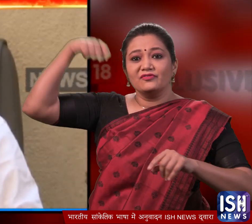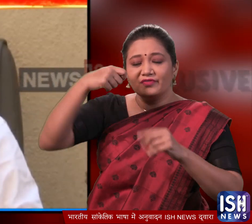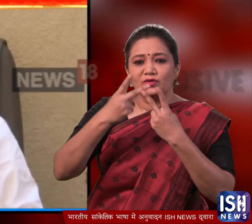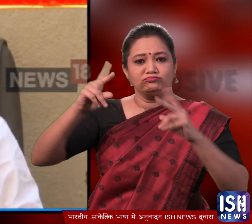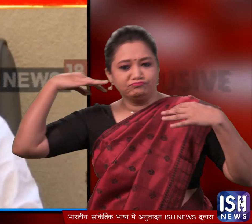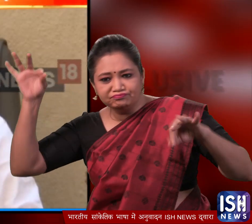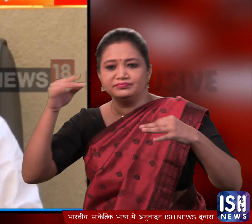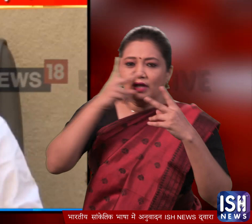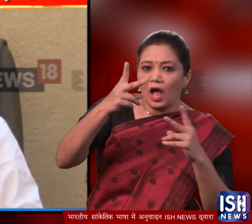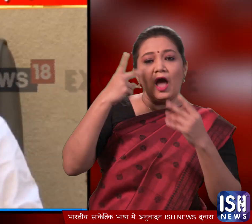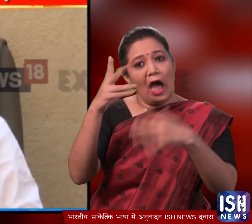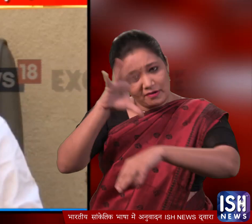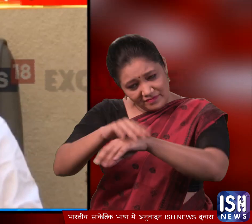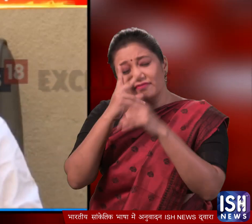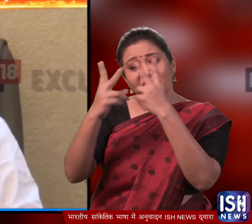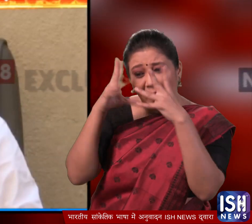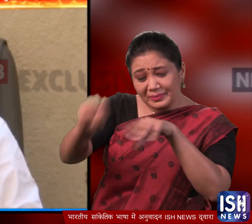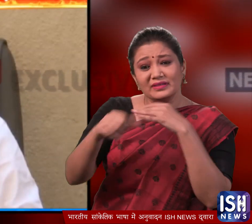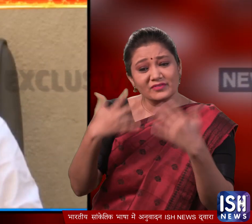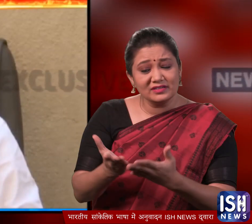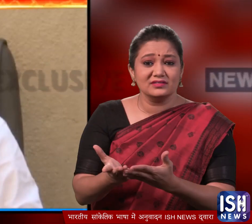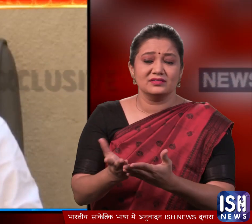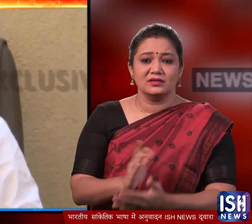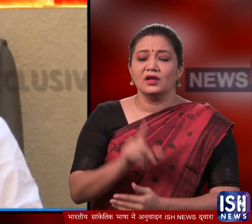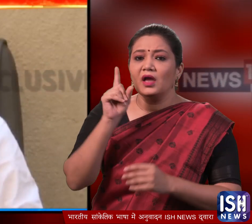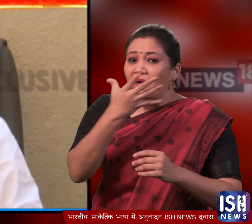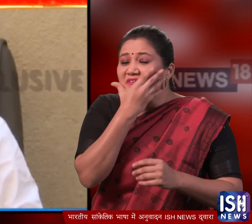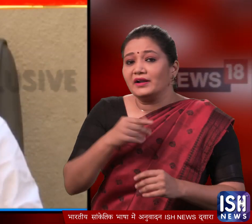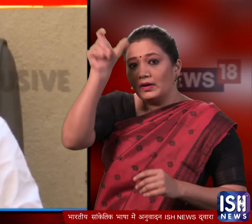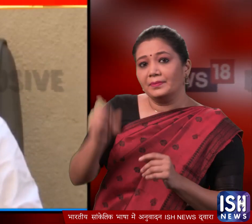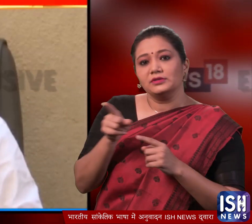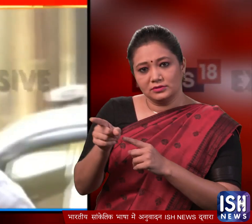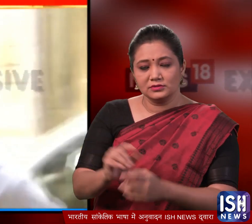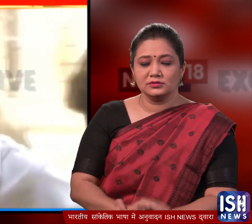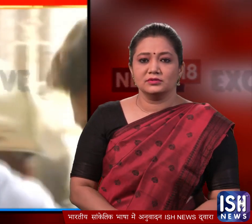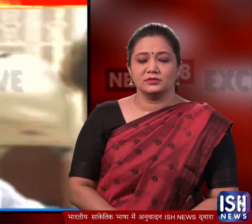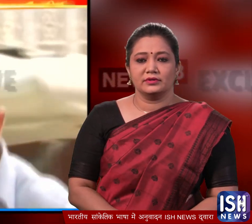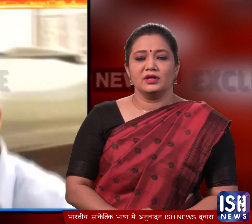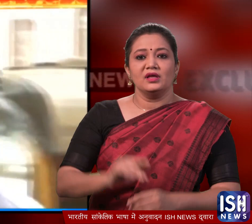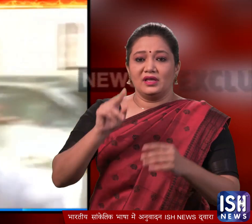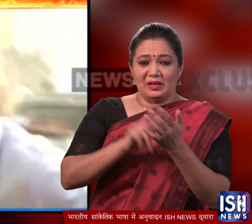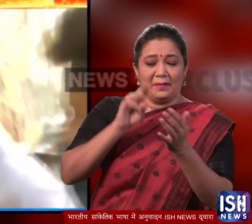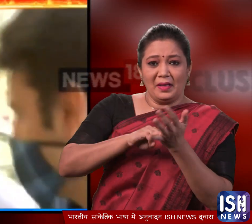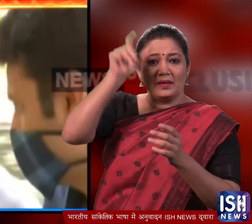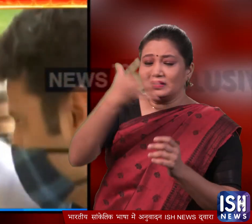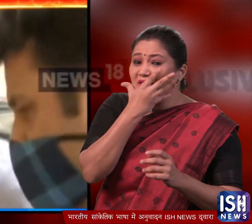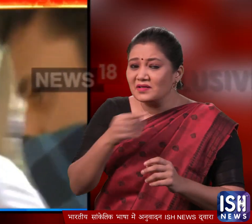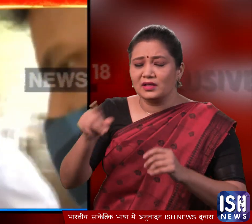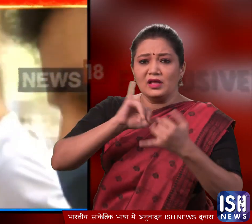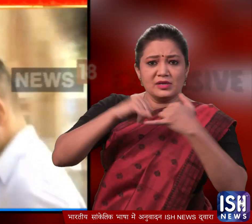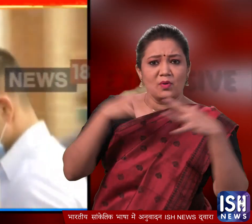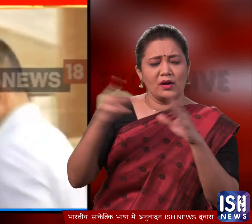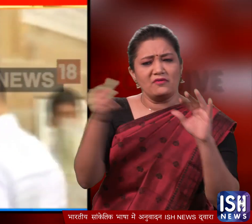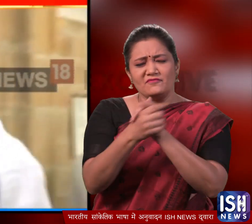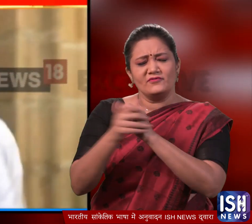उस डांस में नाचते हुए नजर आया है, वो दाढ़ी वाला है। नवाब मलिक ने खुलकर दाढ़ी वाले के साथ